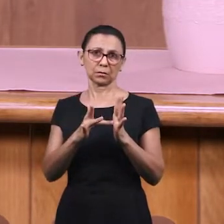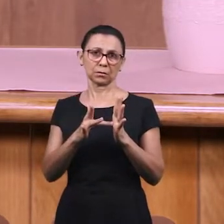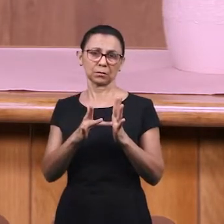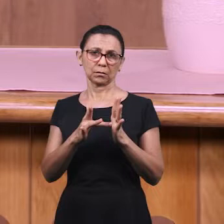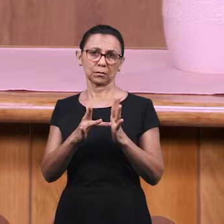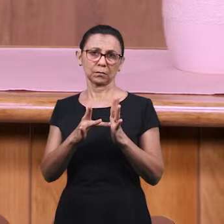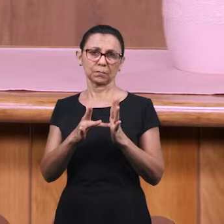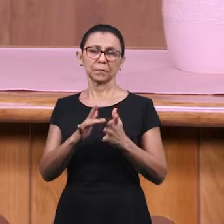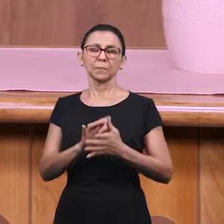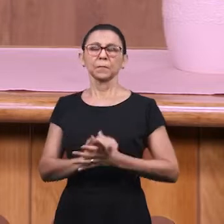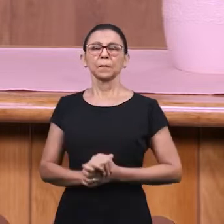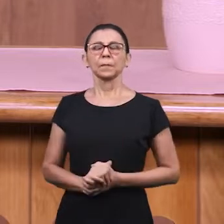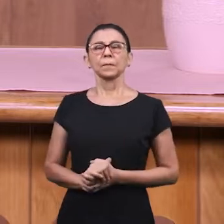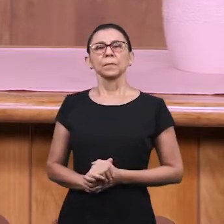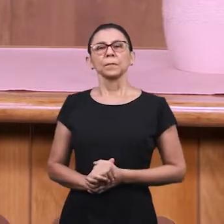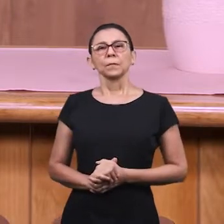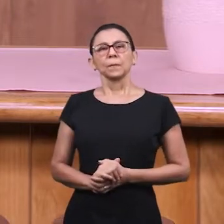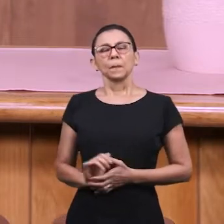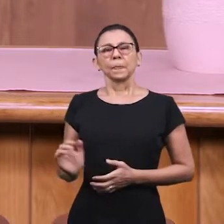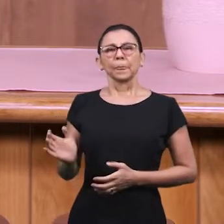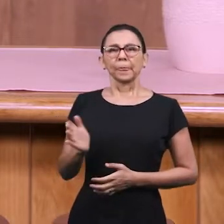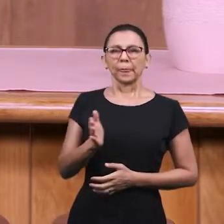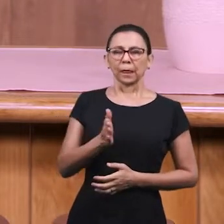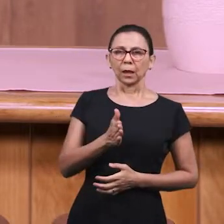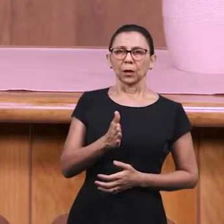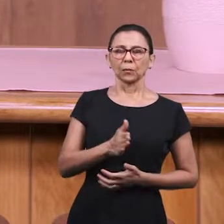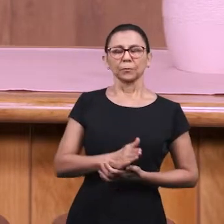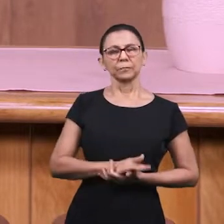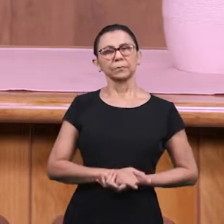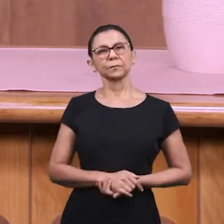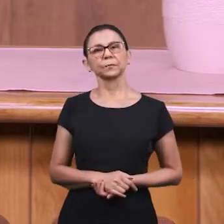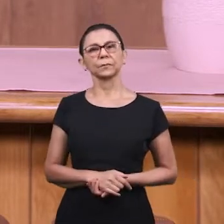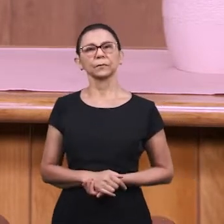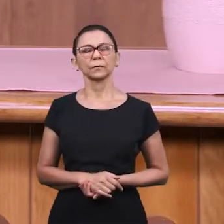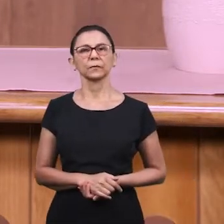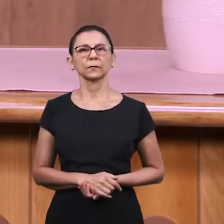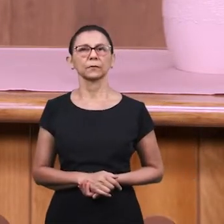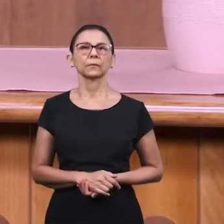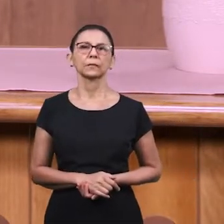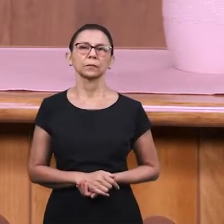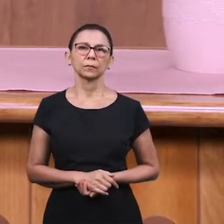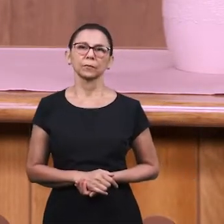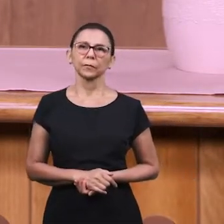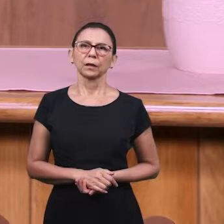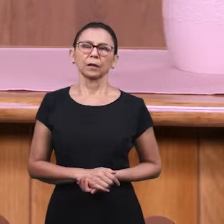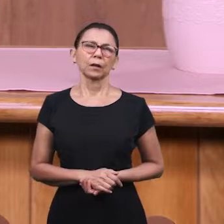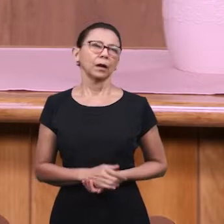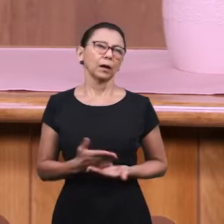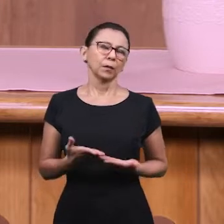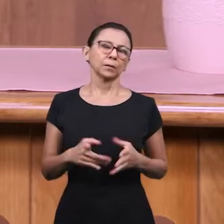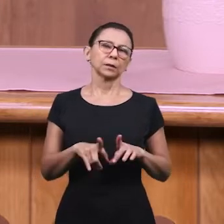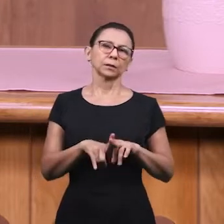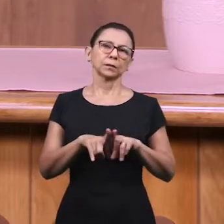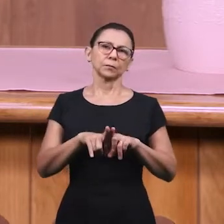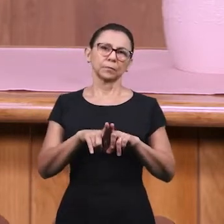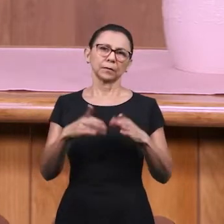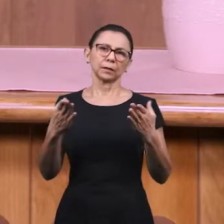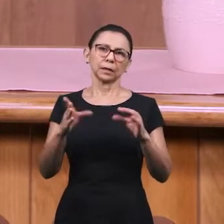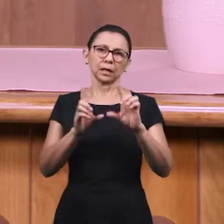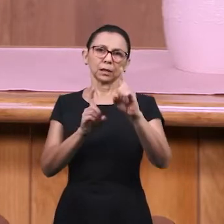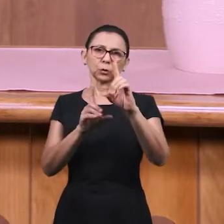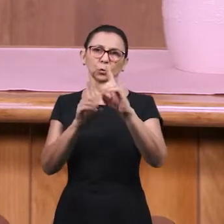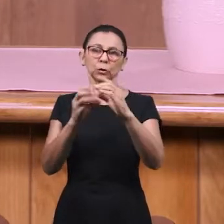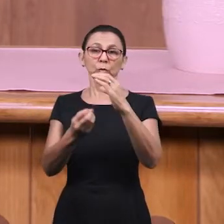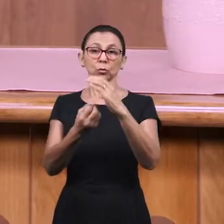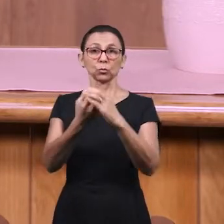Он голова. Это нас довело до сего места, помогло нам. И, конечно же, каждая доктрина,